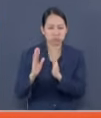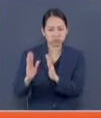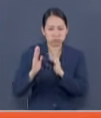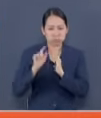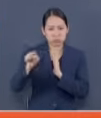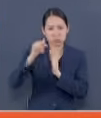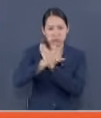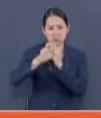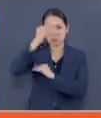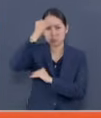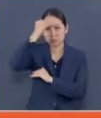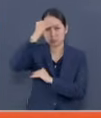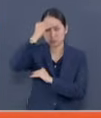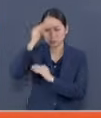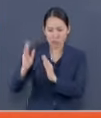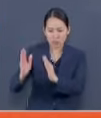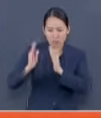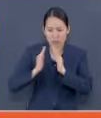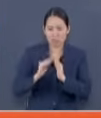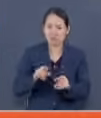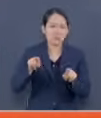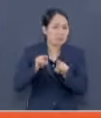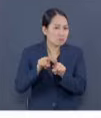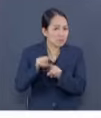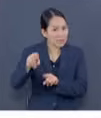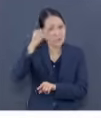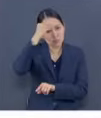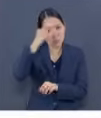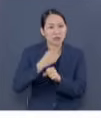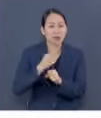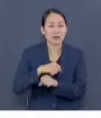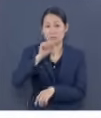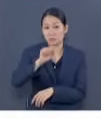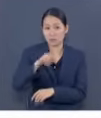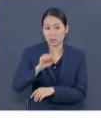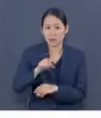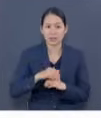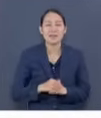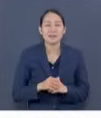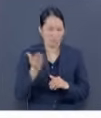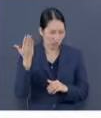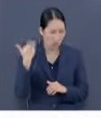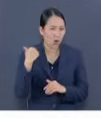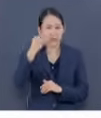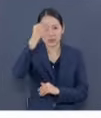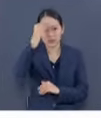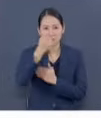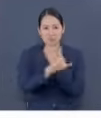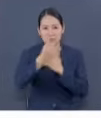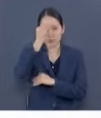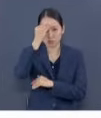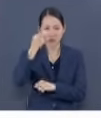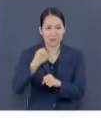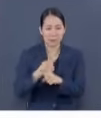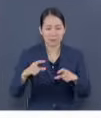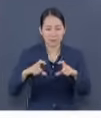มฮะคุณจุลพันธ์บอกเลยไม่ได้ลอกนโยบายแม้ว่าญี่ปุ่นเนี่ยเคยดำเนินการคล้ายการเรื่องการแจกคูปองตอนนี้ก็ขอข้อมูลจากพรรคก้าว